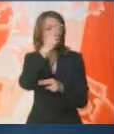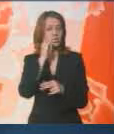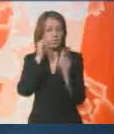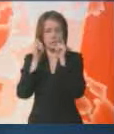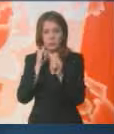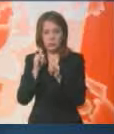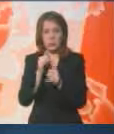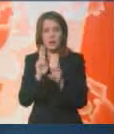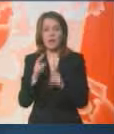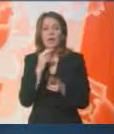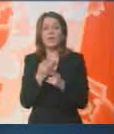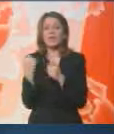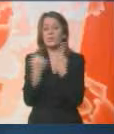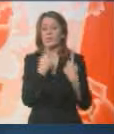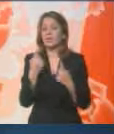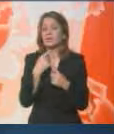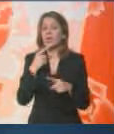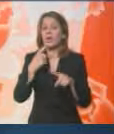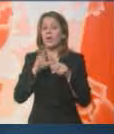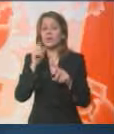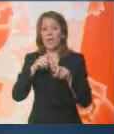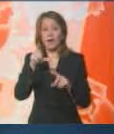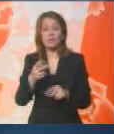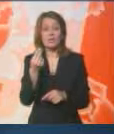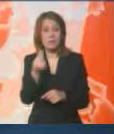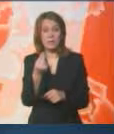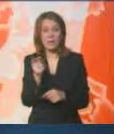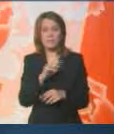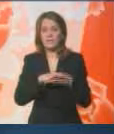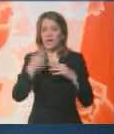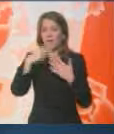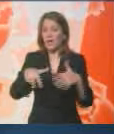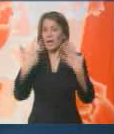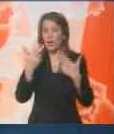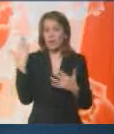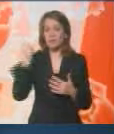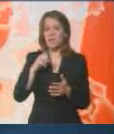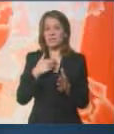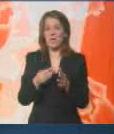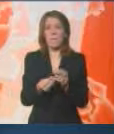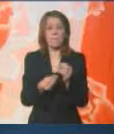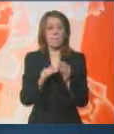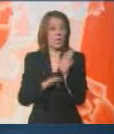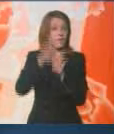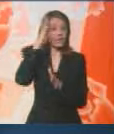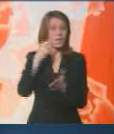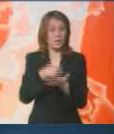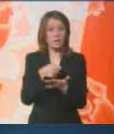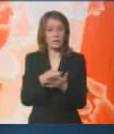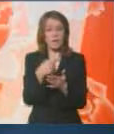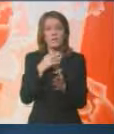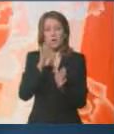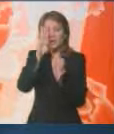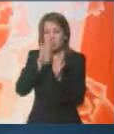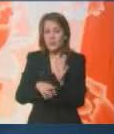kakva je situacija sa likvidnošću hotela po Srbiji? Pa kažem, mi praktično 2008. nismo podigli cene. Mi smo realno